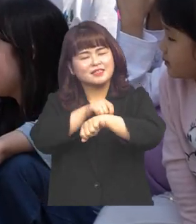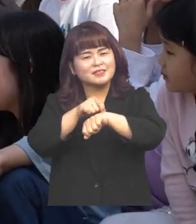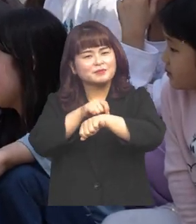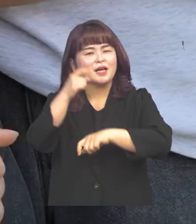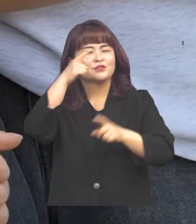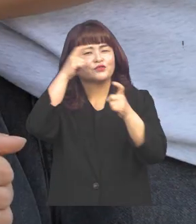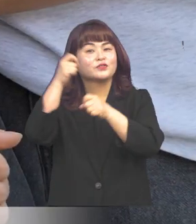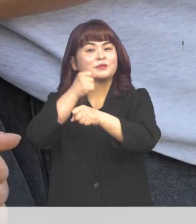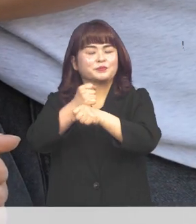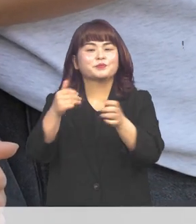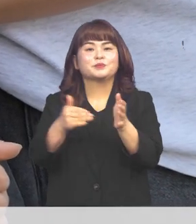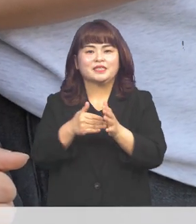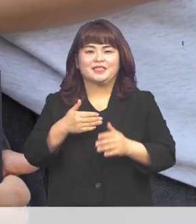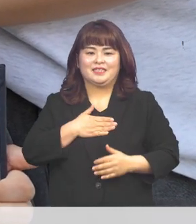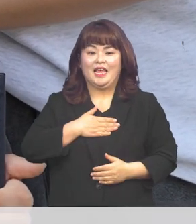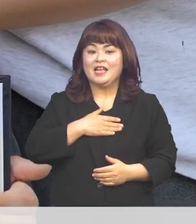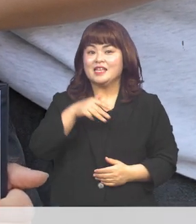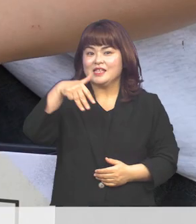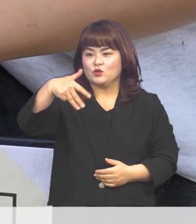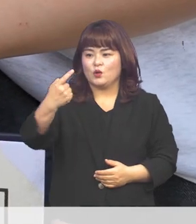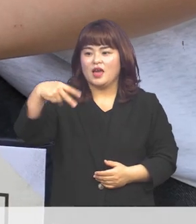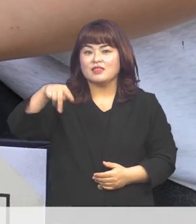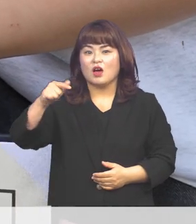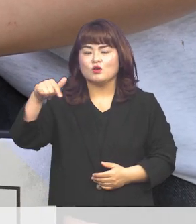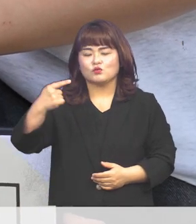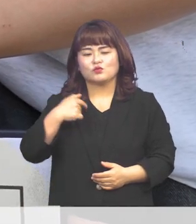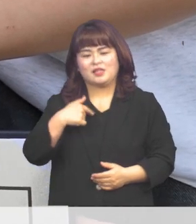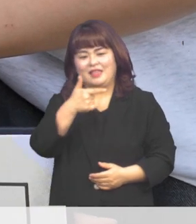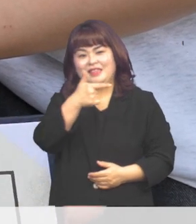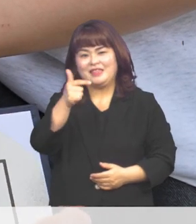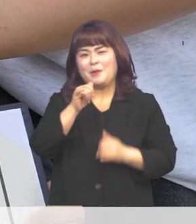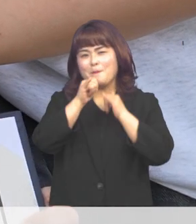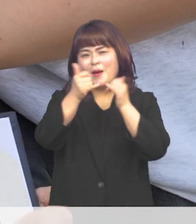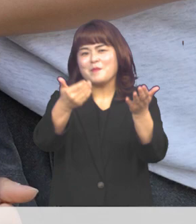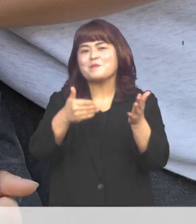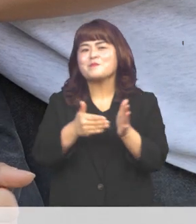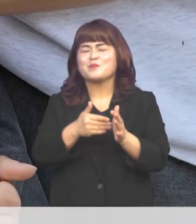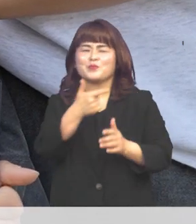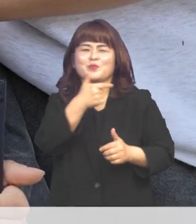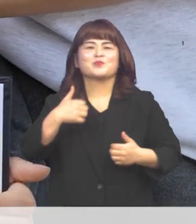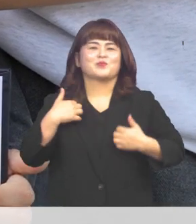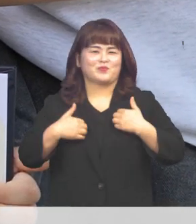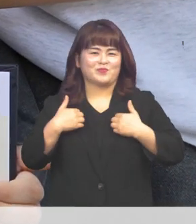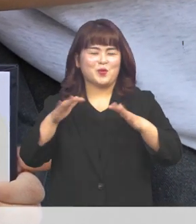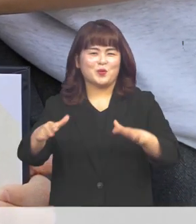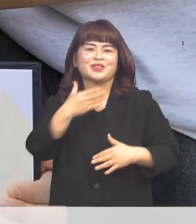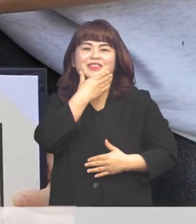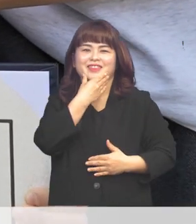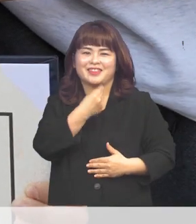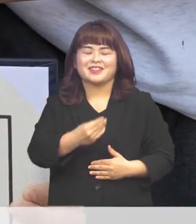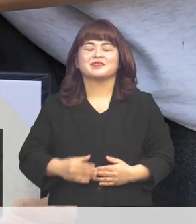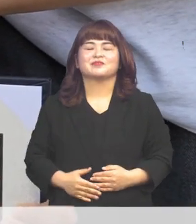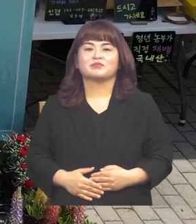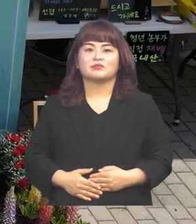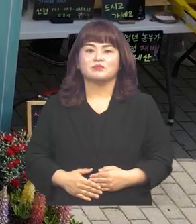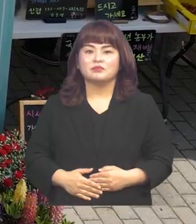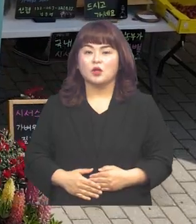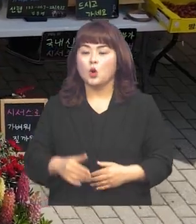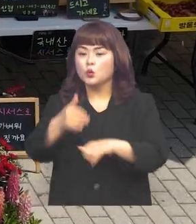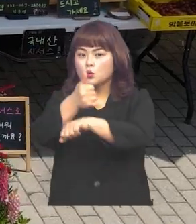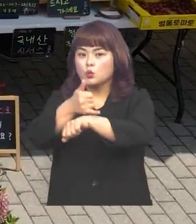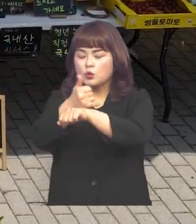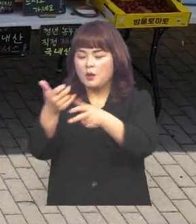남겼습니다. 저는 최서준이고 대상을 받아서 너무 기뻐요. 오늘 기분이 행복해요.